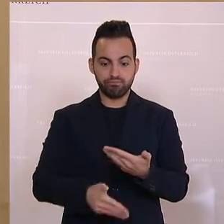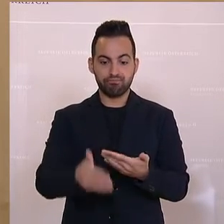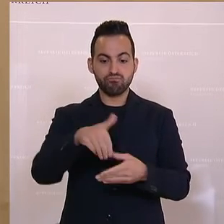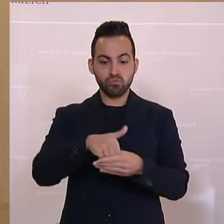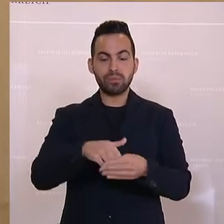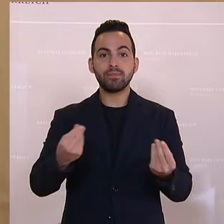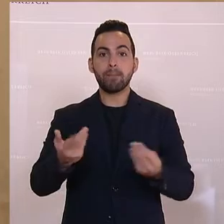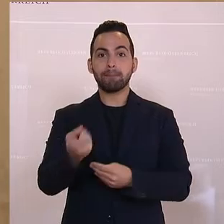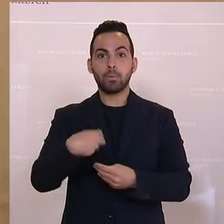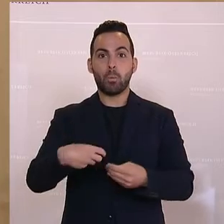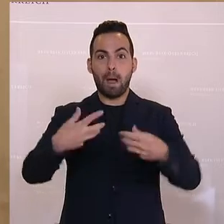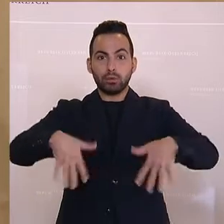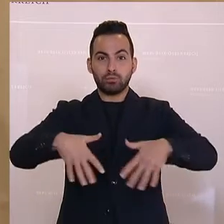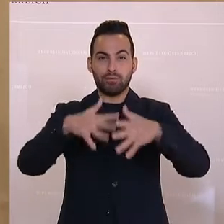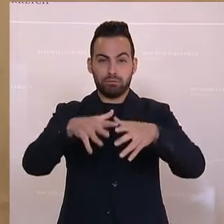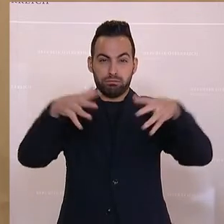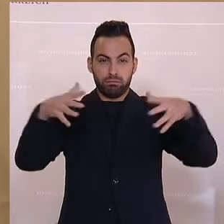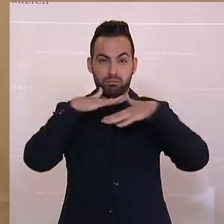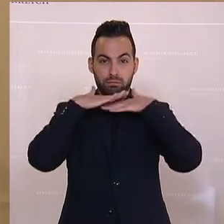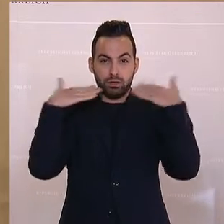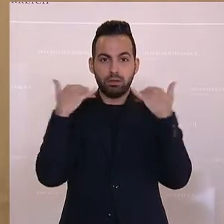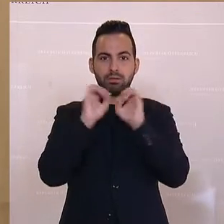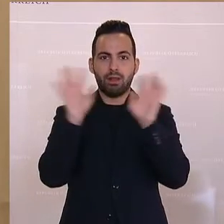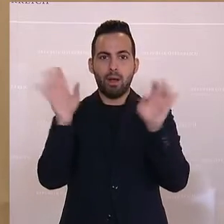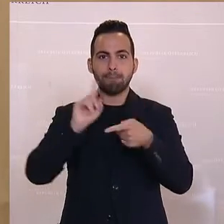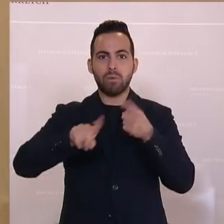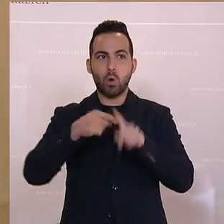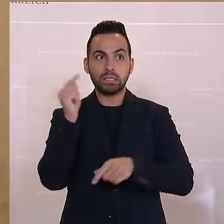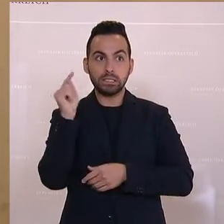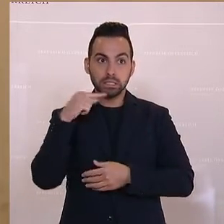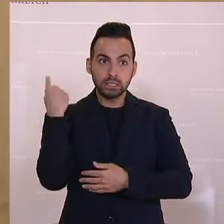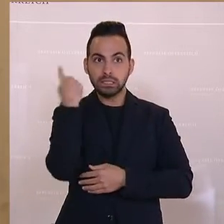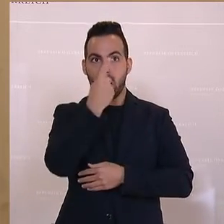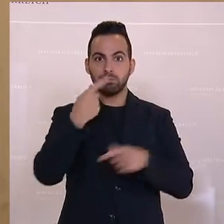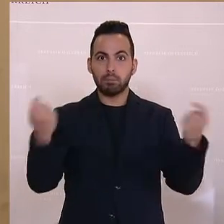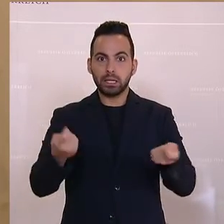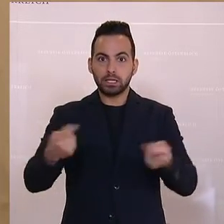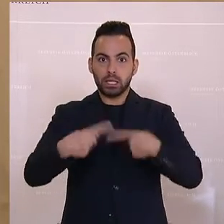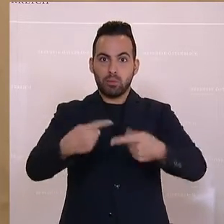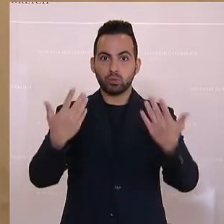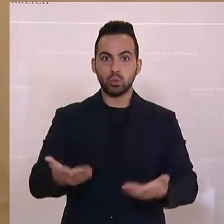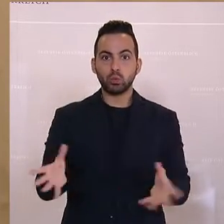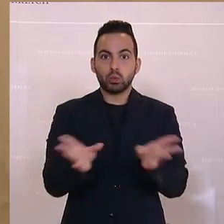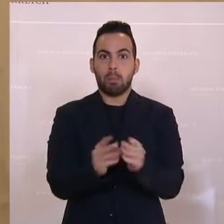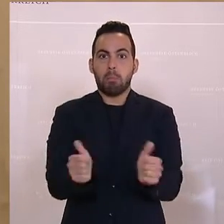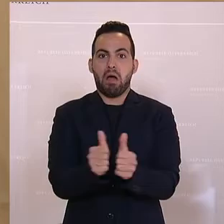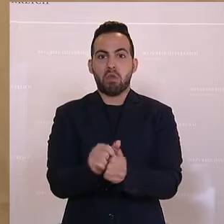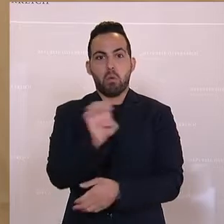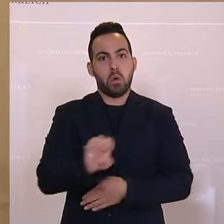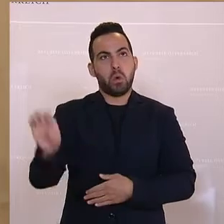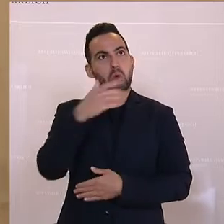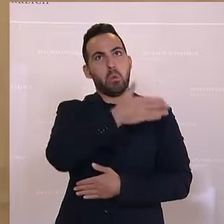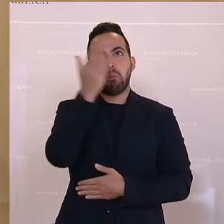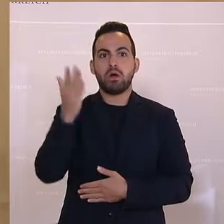zu einer Massenarbeitslosigkeit führen wird. Das ist natürlich die Politik, die Sie betreiben, gemeinsam mit Ihren Partnern in Europa, indem